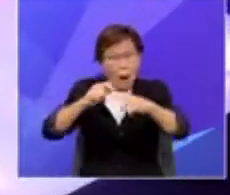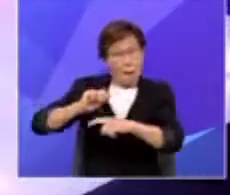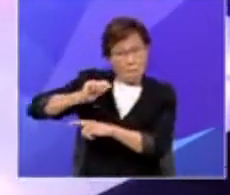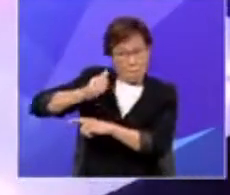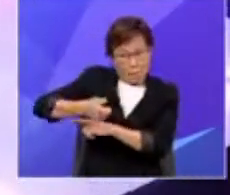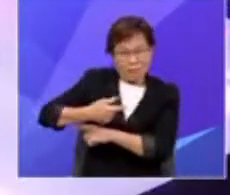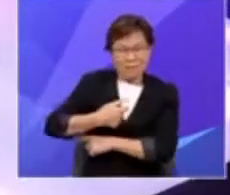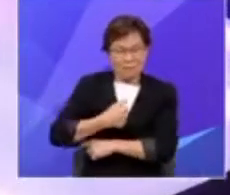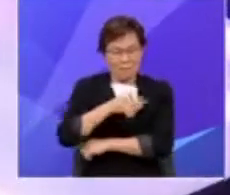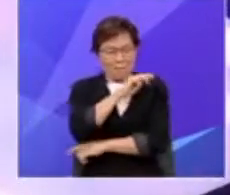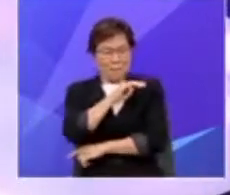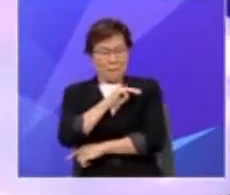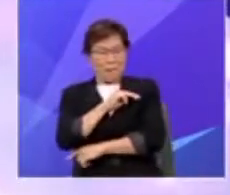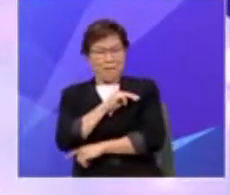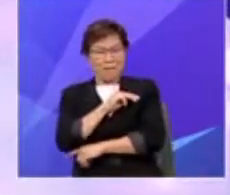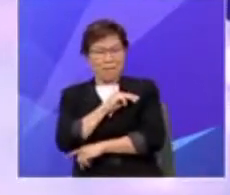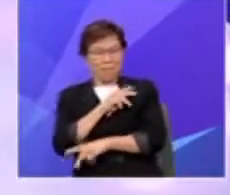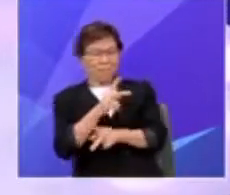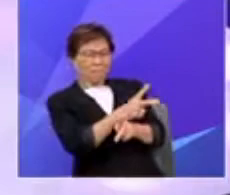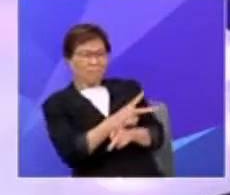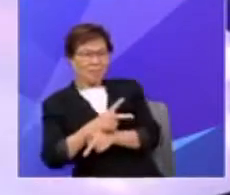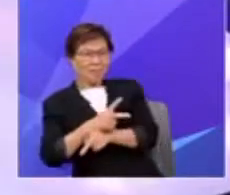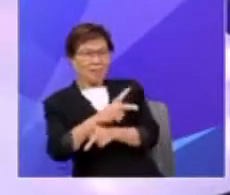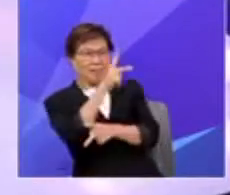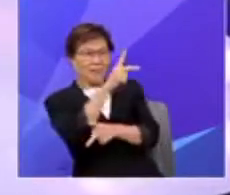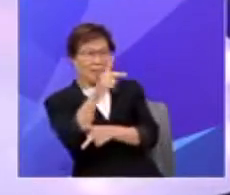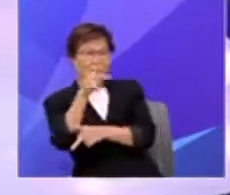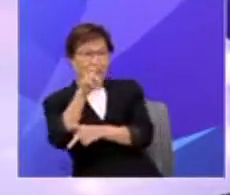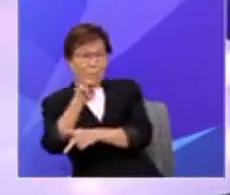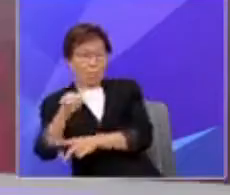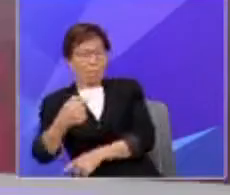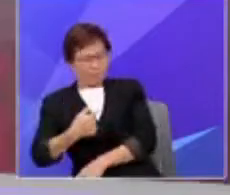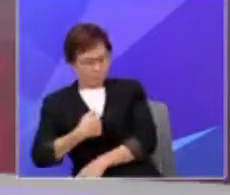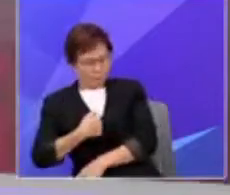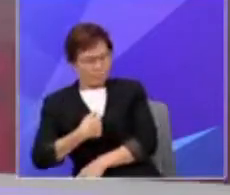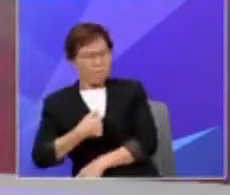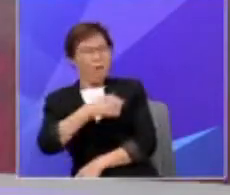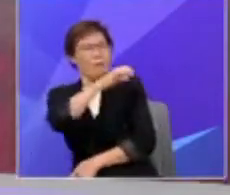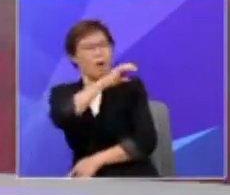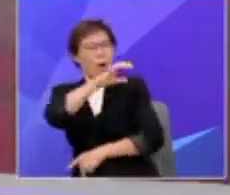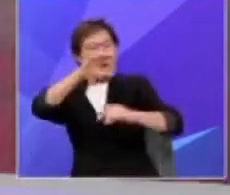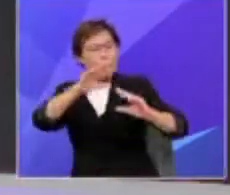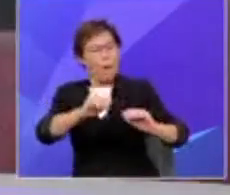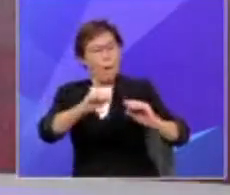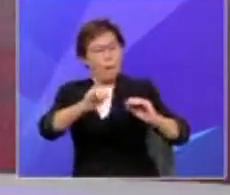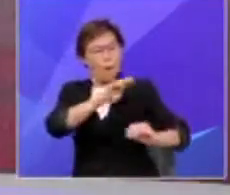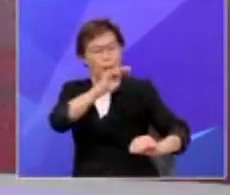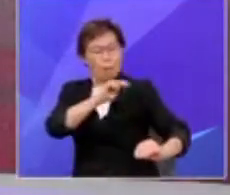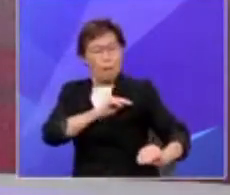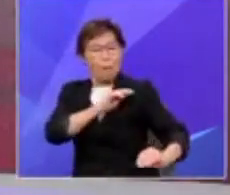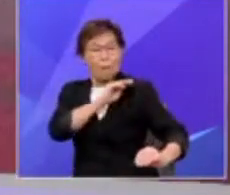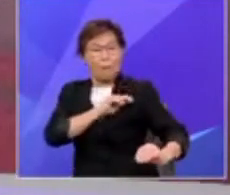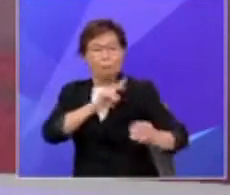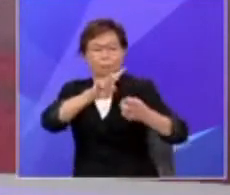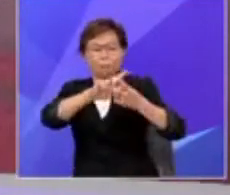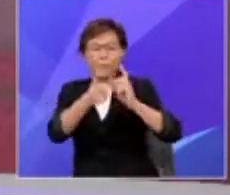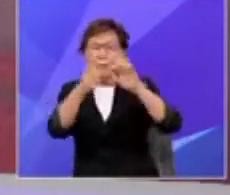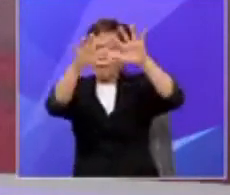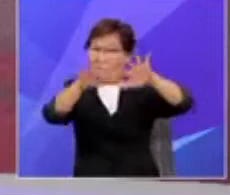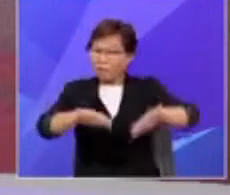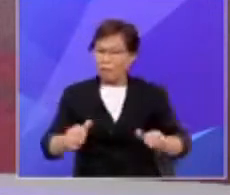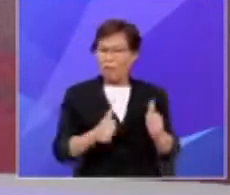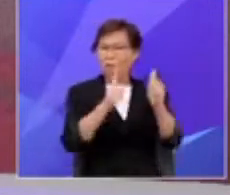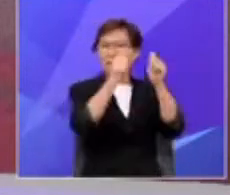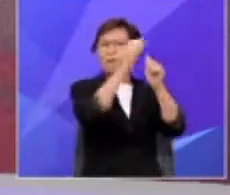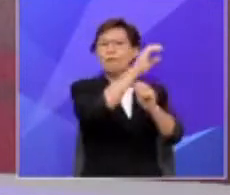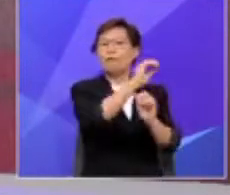saya sebagai menteri yang jaga telekomunikasi dan multimedia akan mempromosikan mesyuarat menteri-menteri digital ASEAN